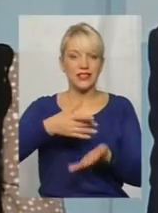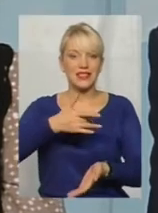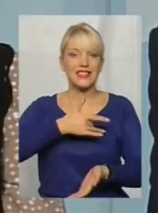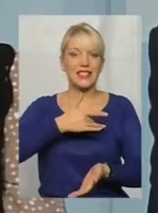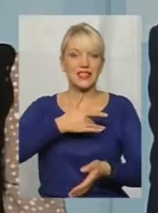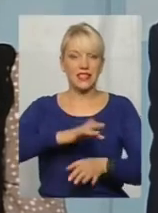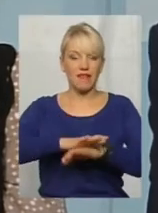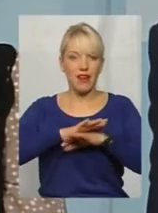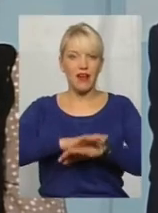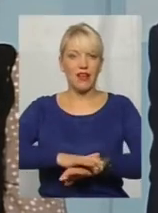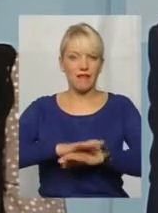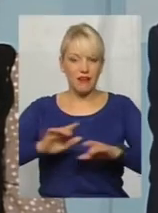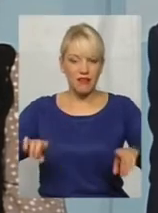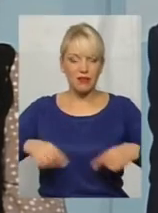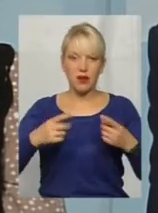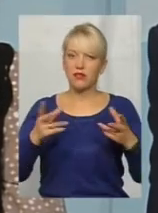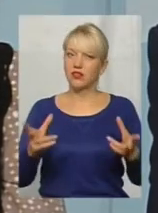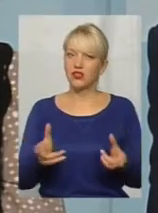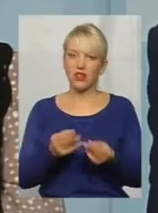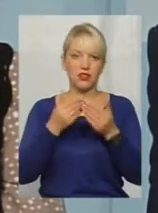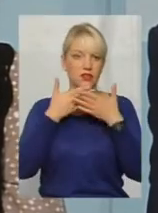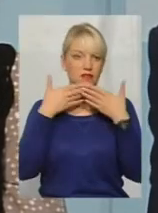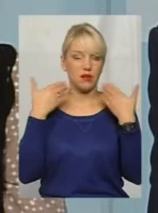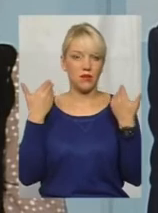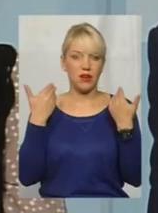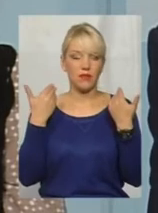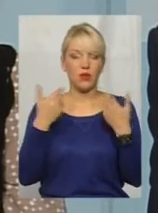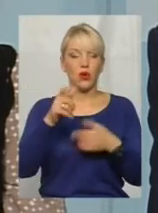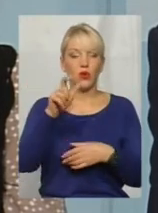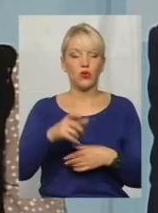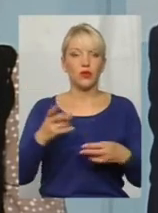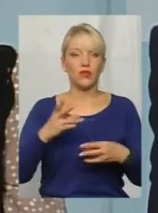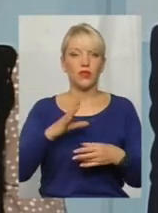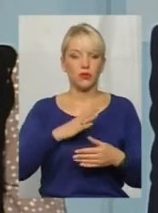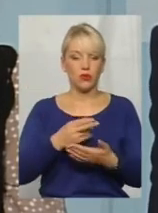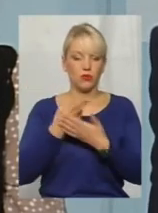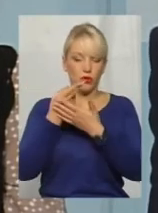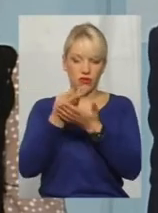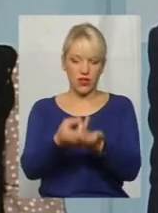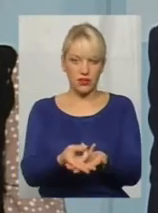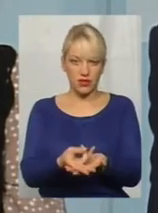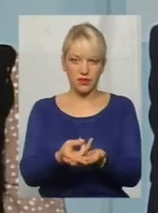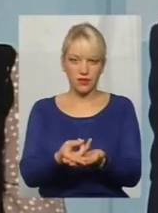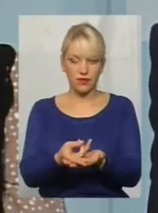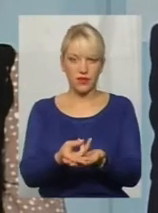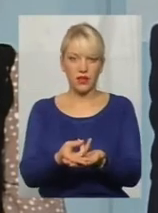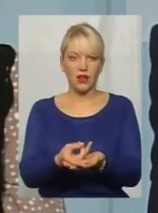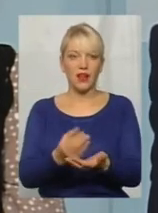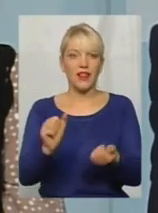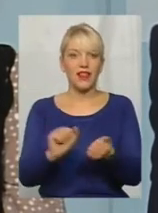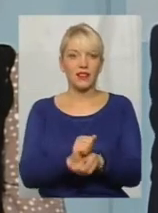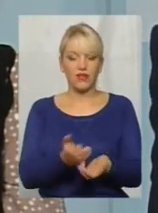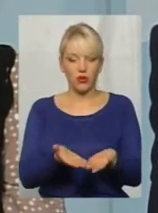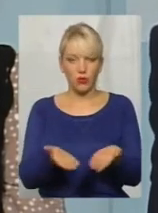ніяких. Люди повинні були взяти пацієнта, взяти потерпілого, покласти на тверду поверхню,